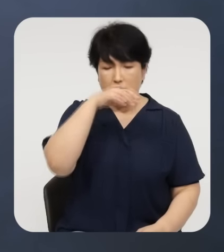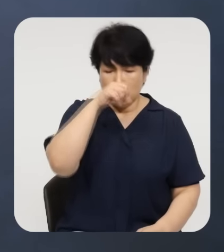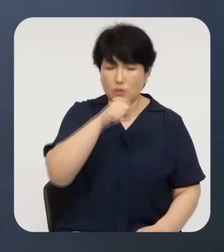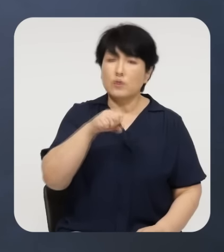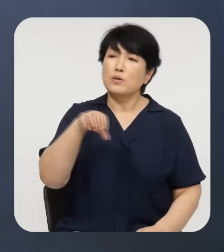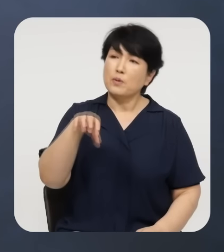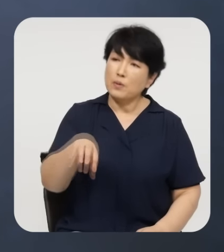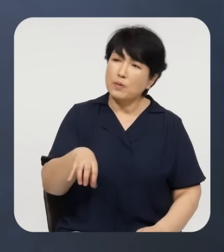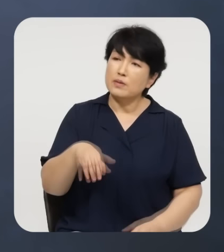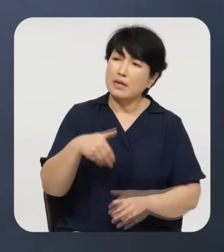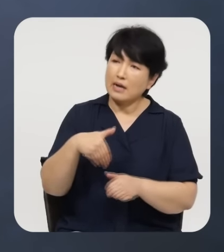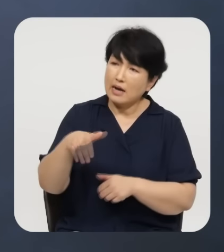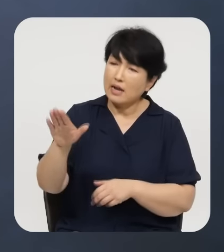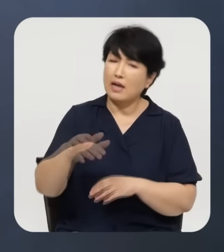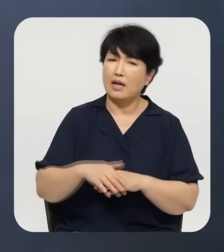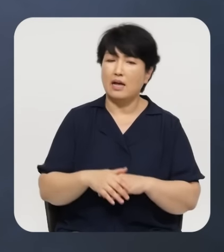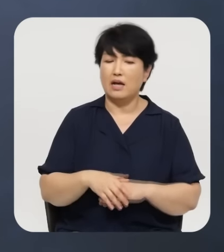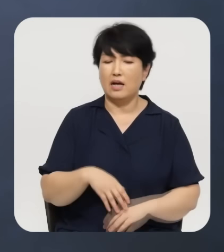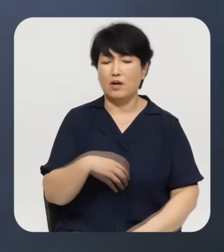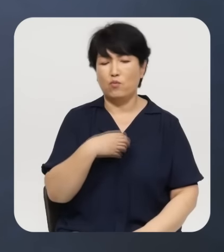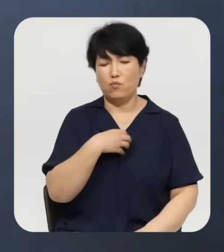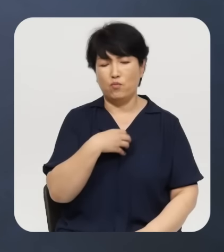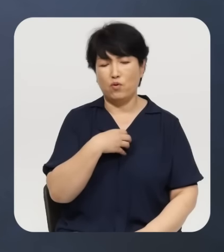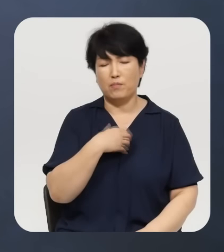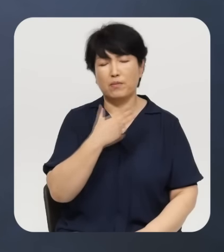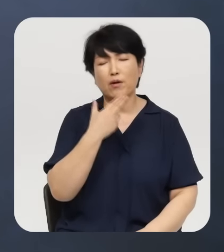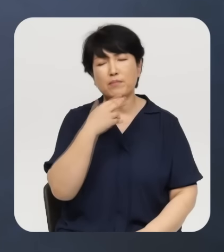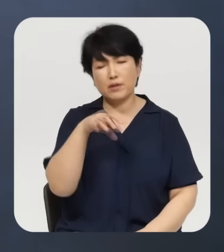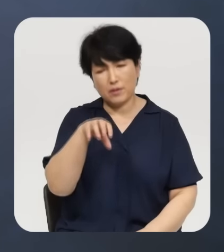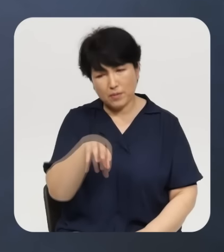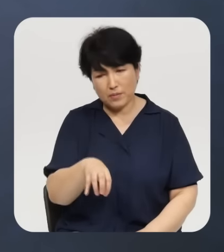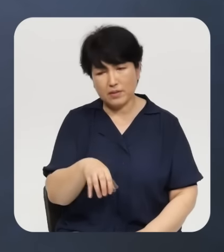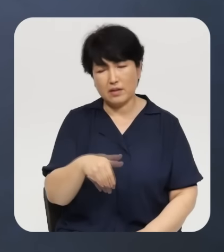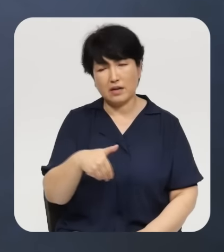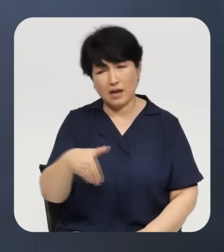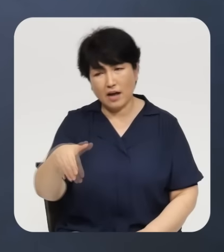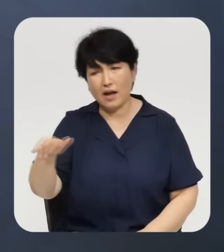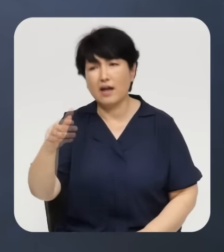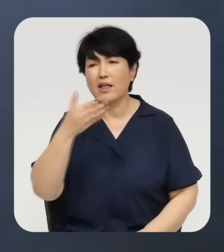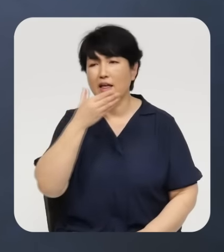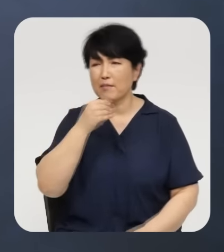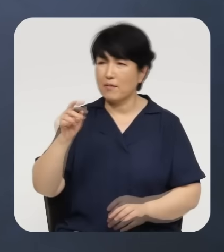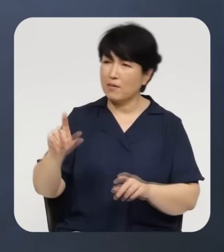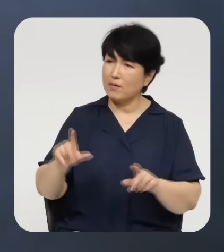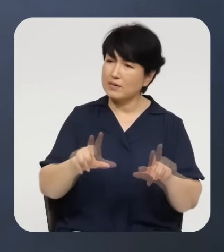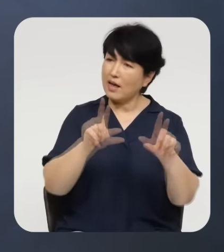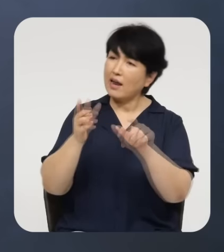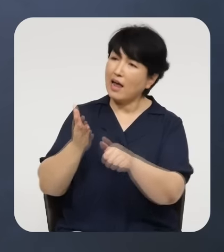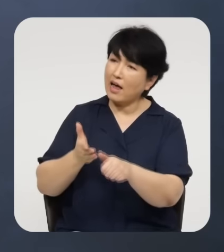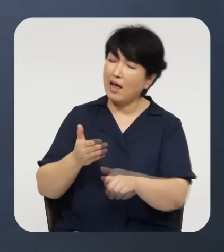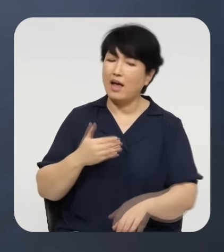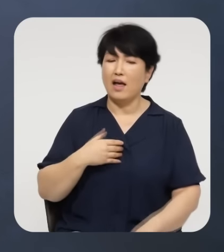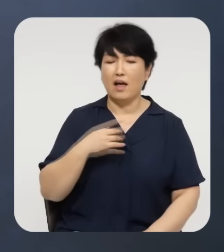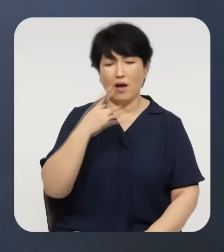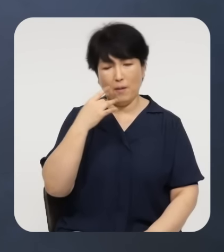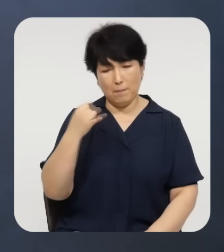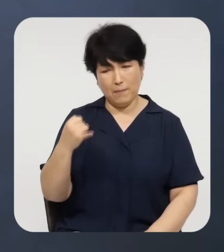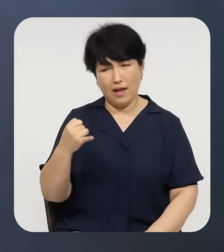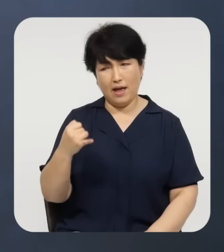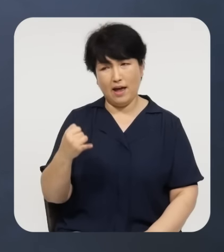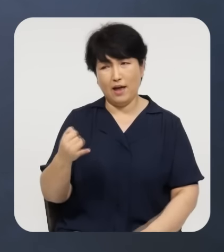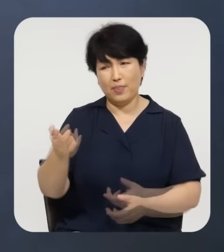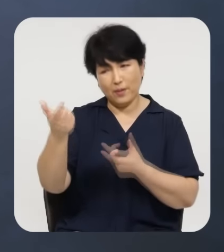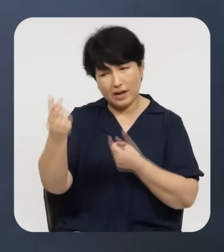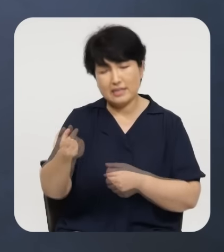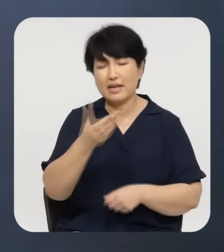좋은 곳에 가서 이런 위험이 없는 곳에 가서 행복하게 살아라. 엄마도 행복하게